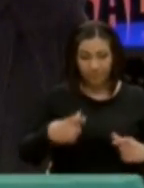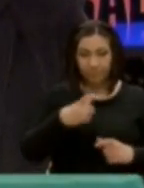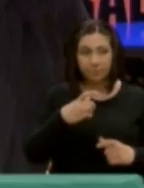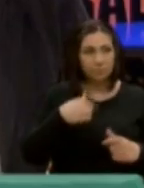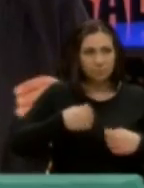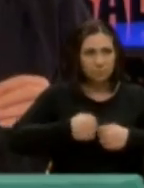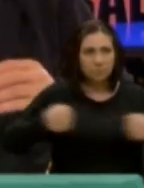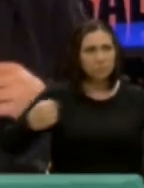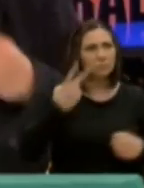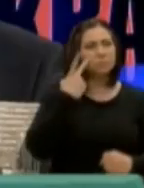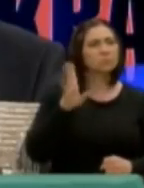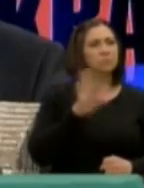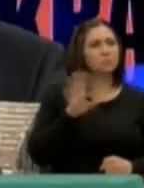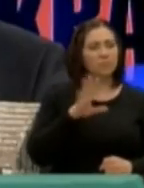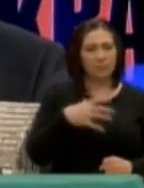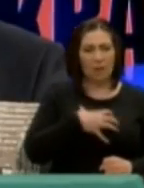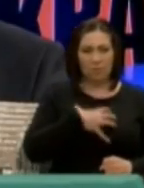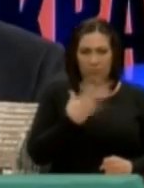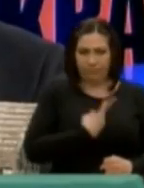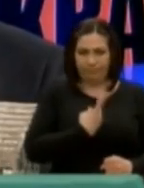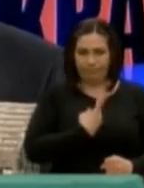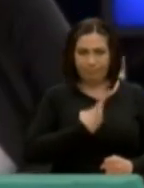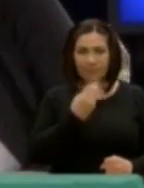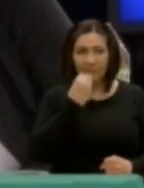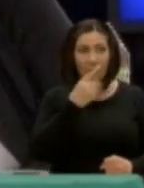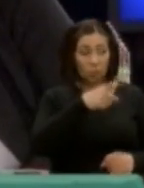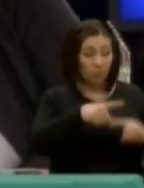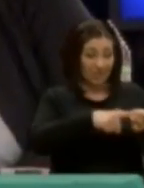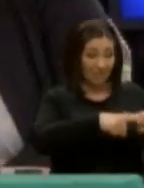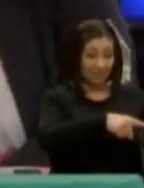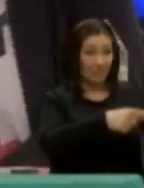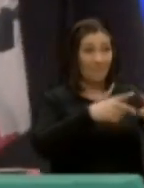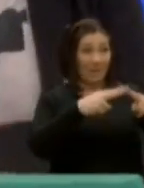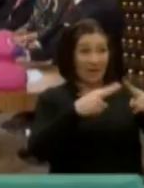obez görmedim. Yani herkes yerel şeymiş. Şimdi şöyle bir tepsi baklavayı